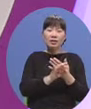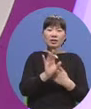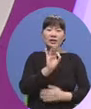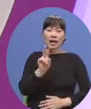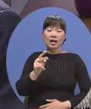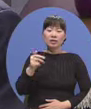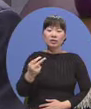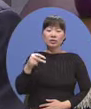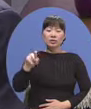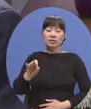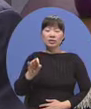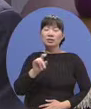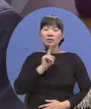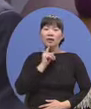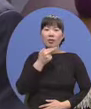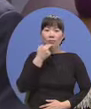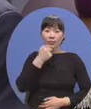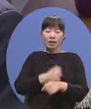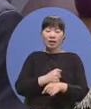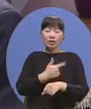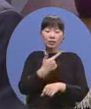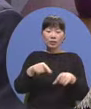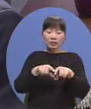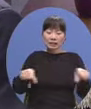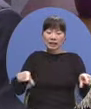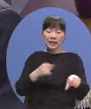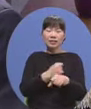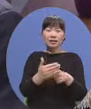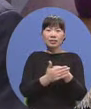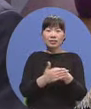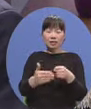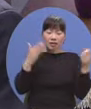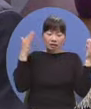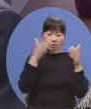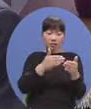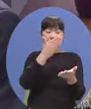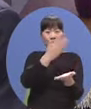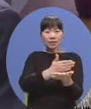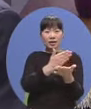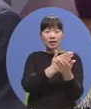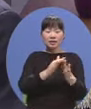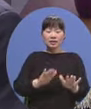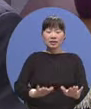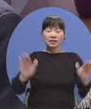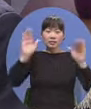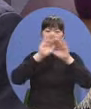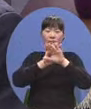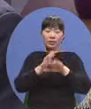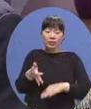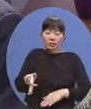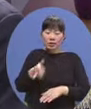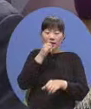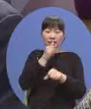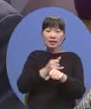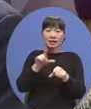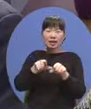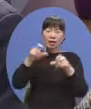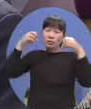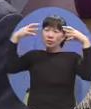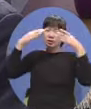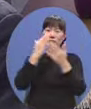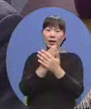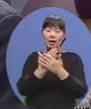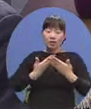않습니다. 애들은 쉬하는 게 너무나 일상적이기 때문에 사실 네. 그게 너무 포커스 맞추지 마시고 애들이 밤에 쉬했을 때는 우선 불 켜지